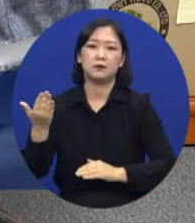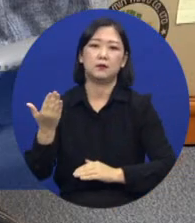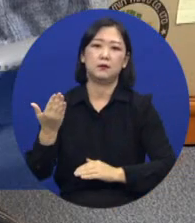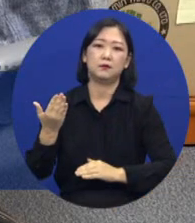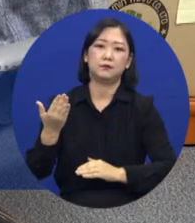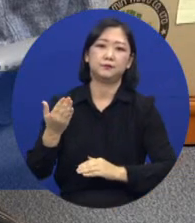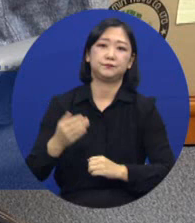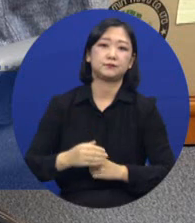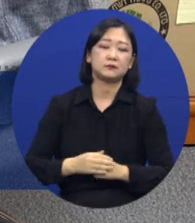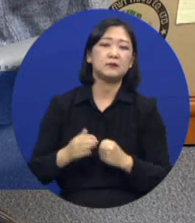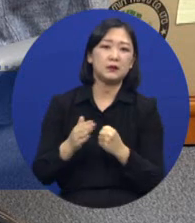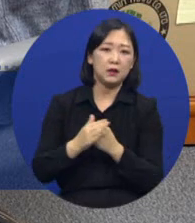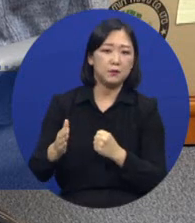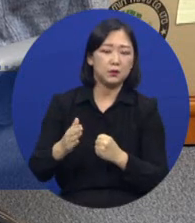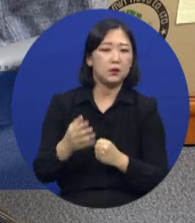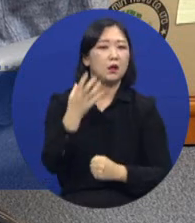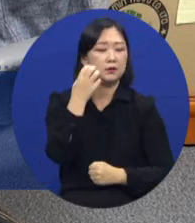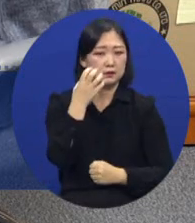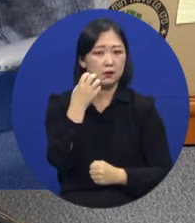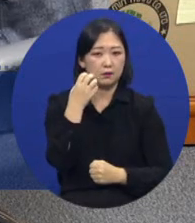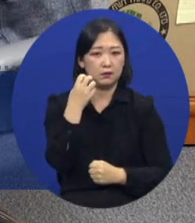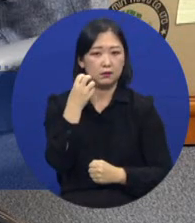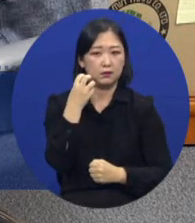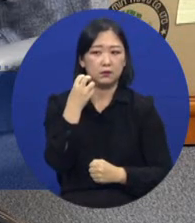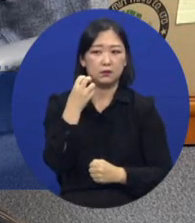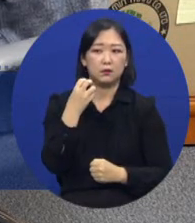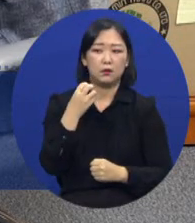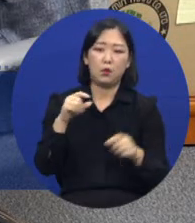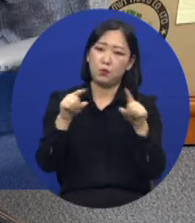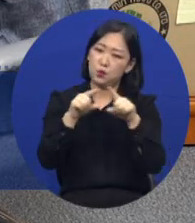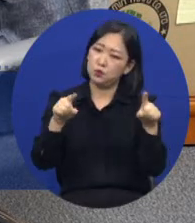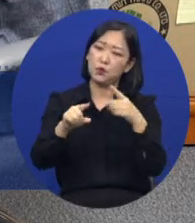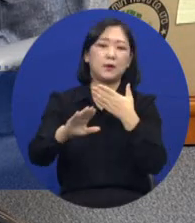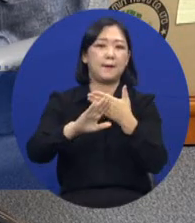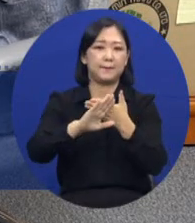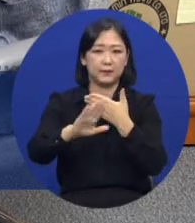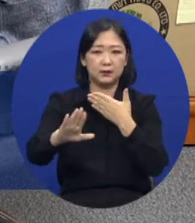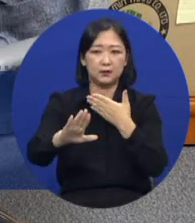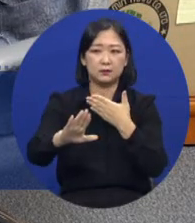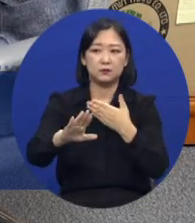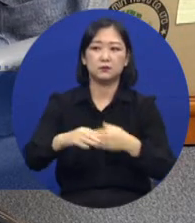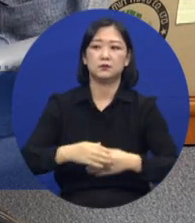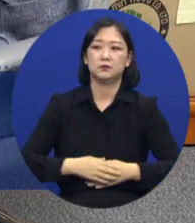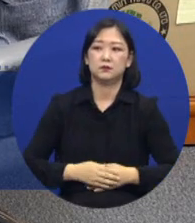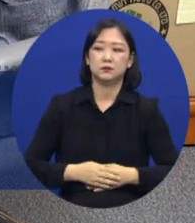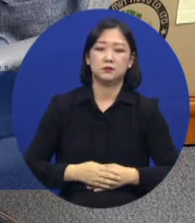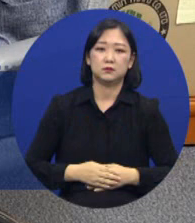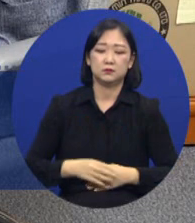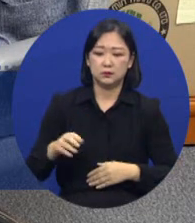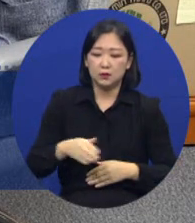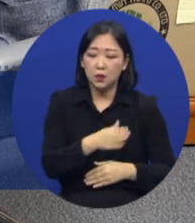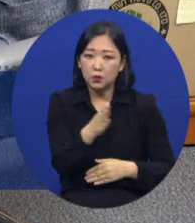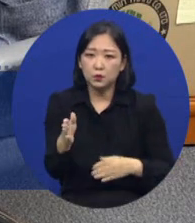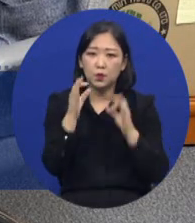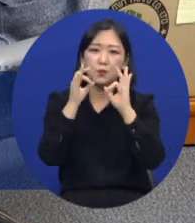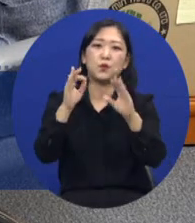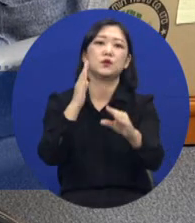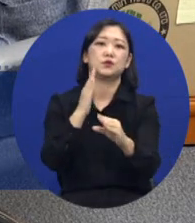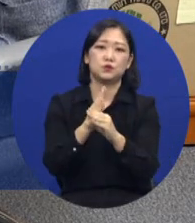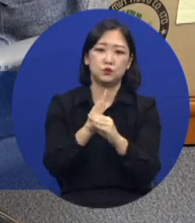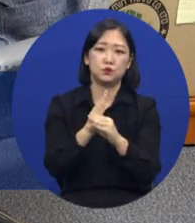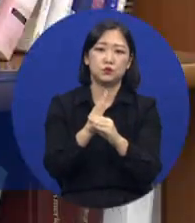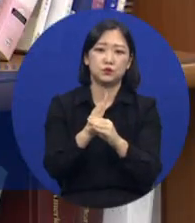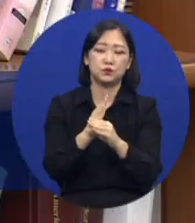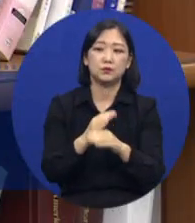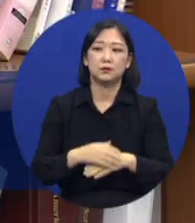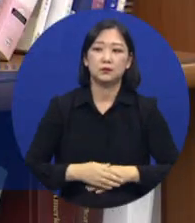하면서 아주 이상적인 아주 보통하고는 상당히 다른 이런 이제 경로를 보이고 있는데요. 상당히